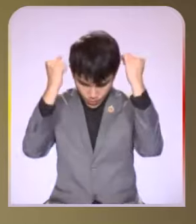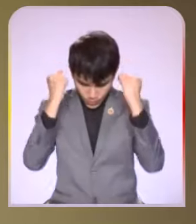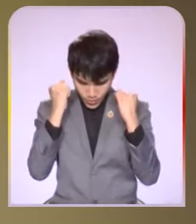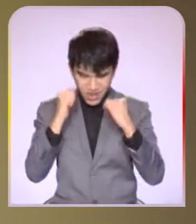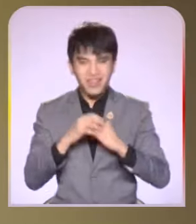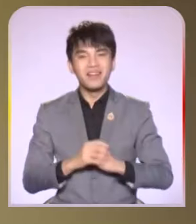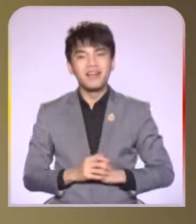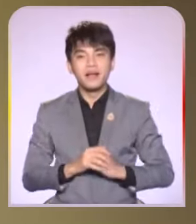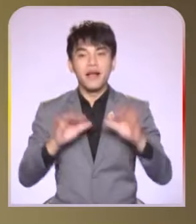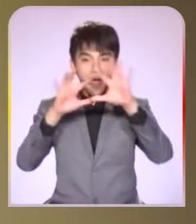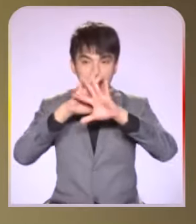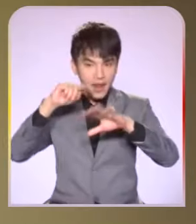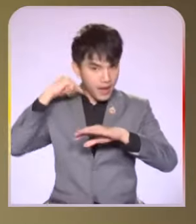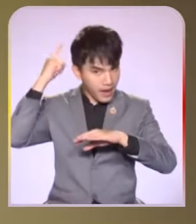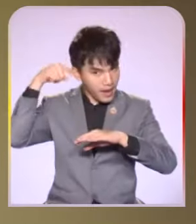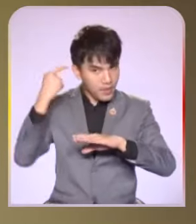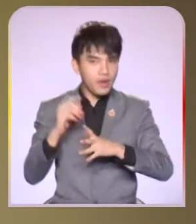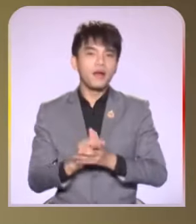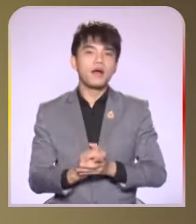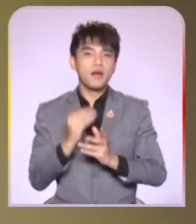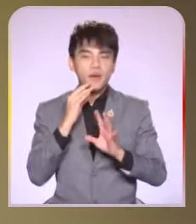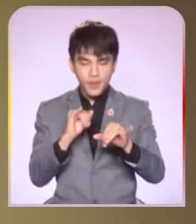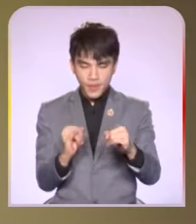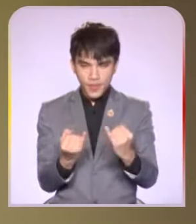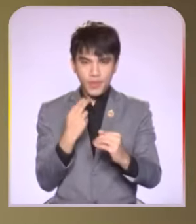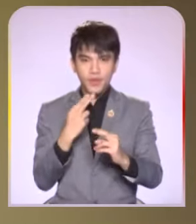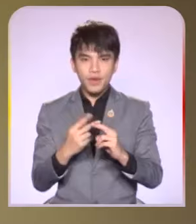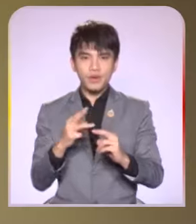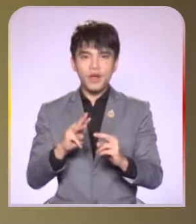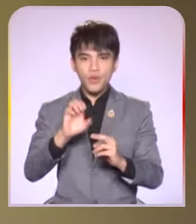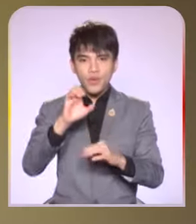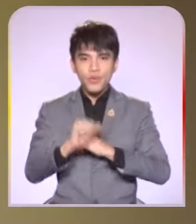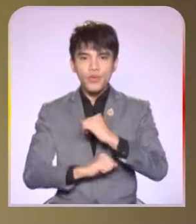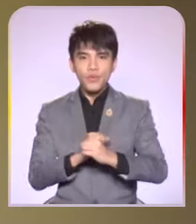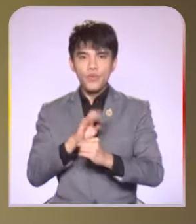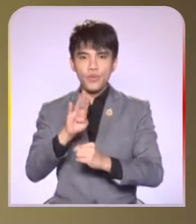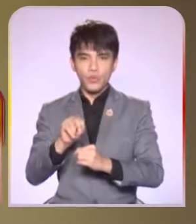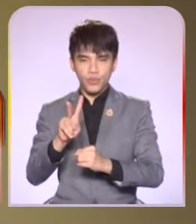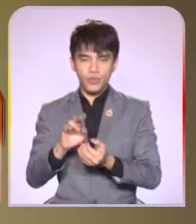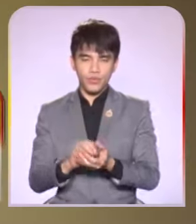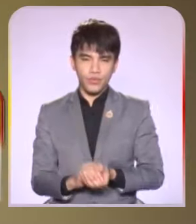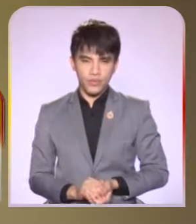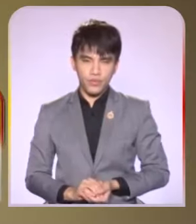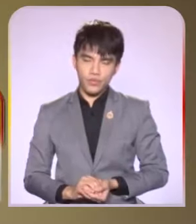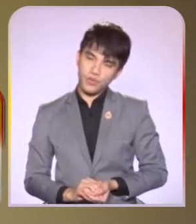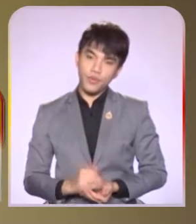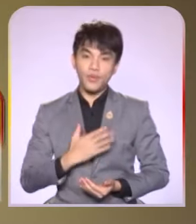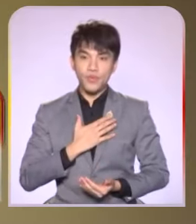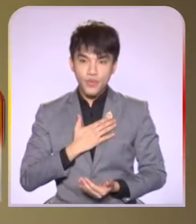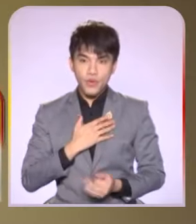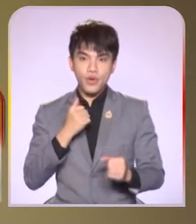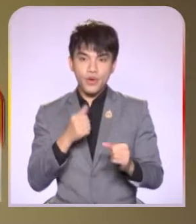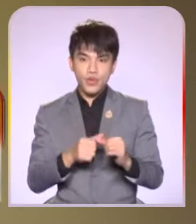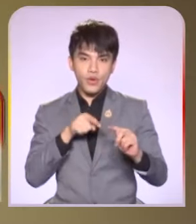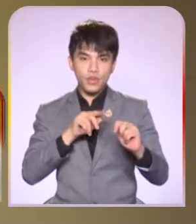รูปร่างคล้ายผู้หญิงทีนี้เจ้าของบ้านนี่นะชื่อว่านายทวีอายุ42ปีพี่ทวีบอกว่าผมอยู่